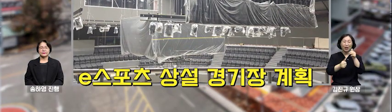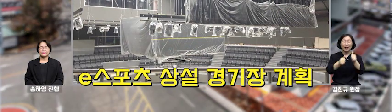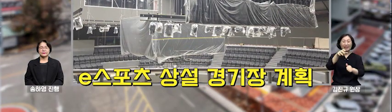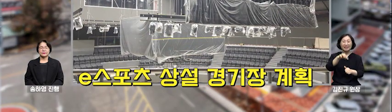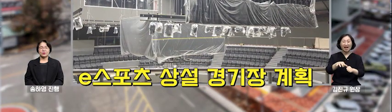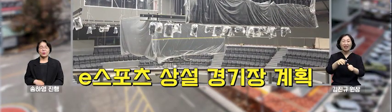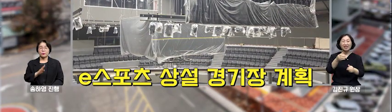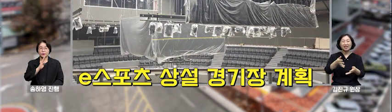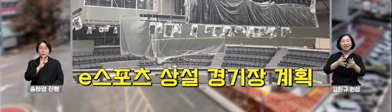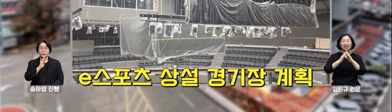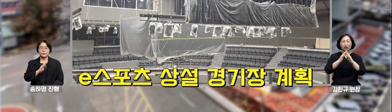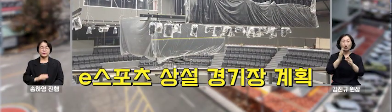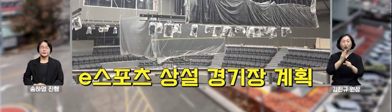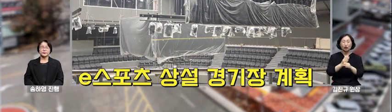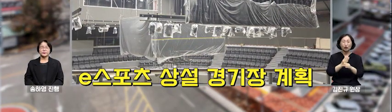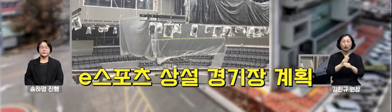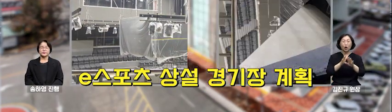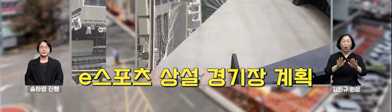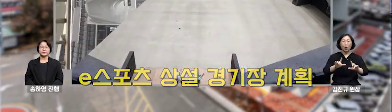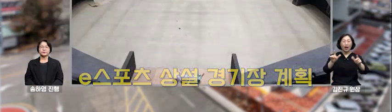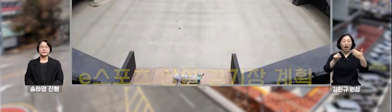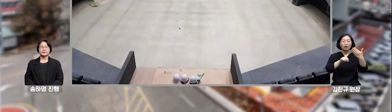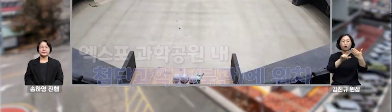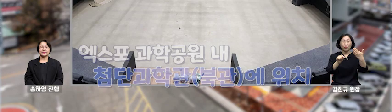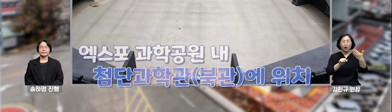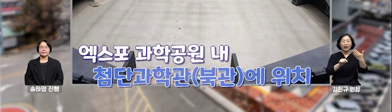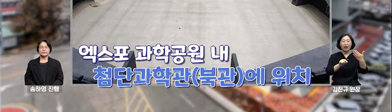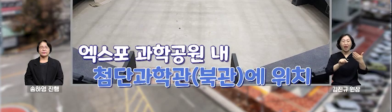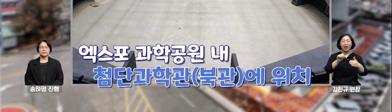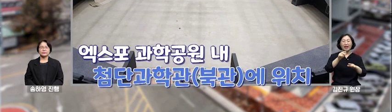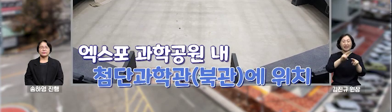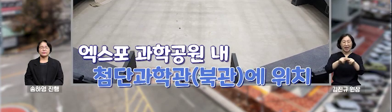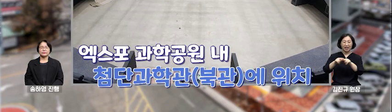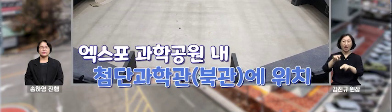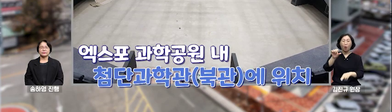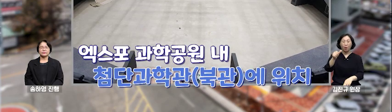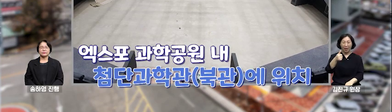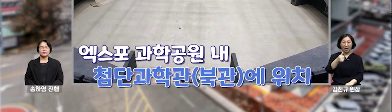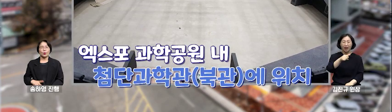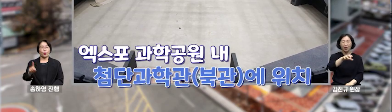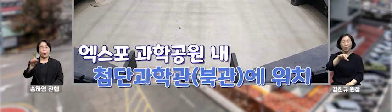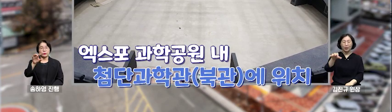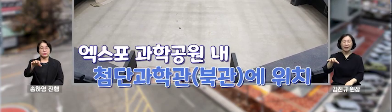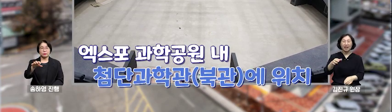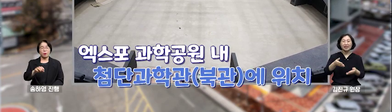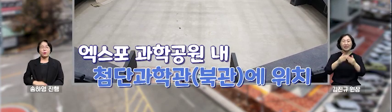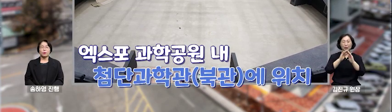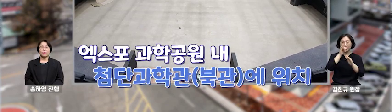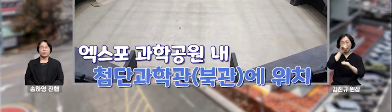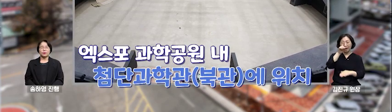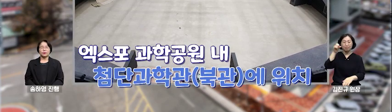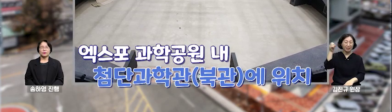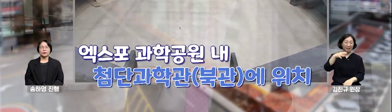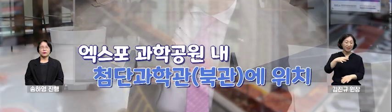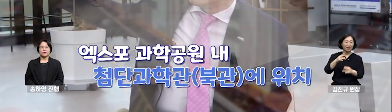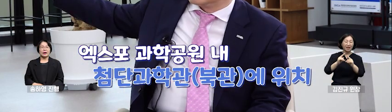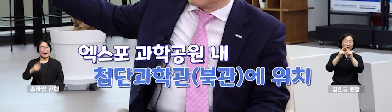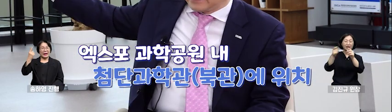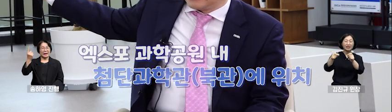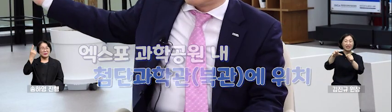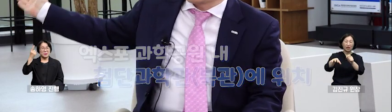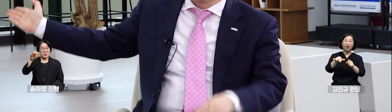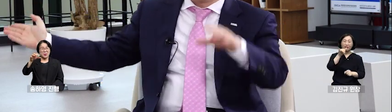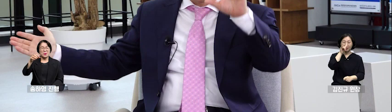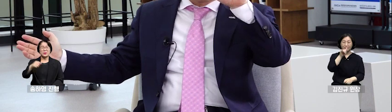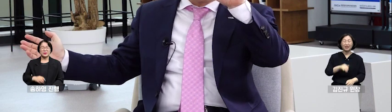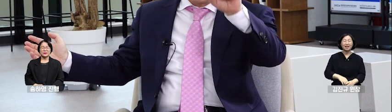아 그래요 네 오는 9월 달에 제가 500 소프트웨어 e 스포츠 사거리 경기장을 그것도 한드 타파 로그 상승 할 수 보자 거